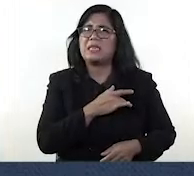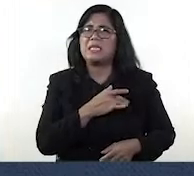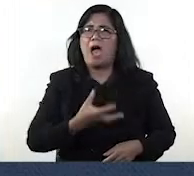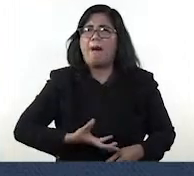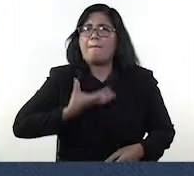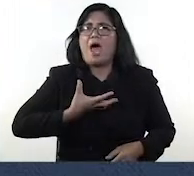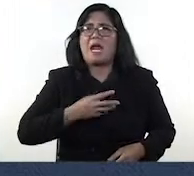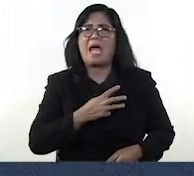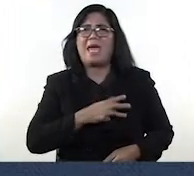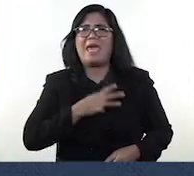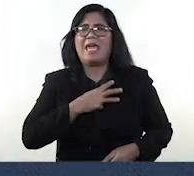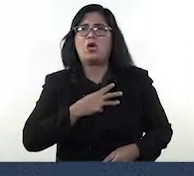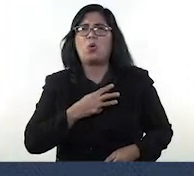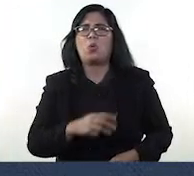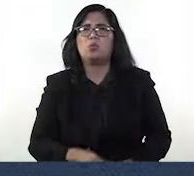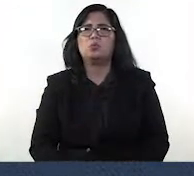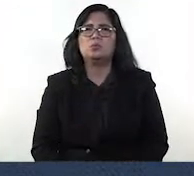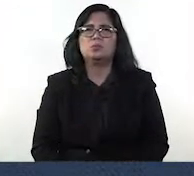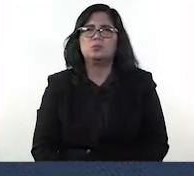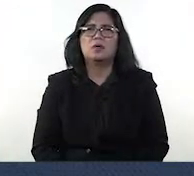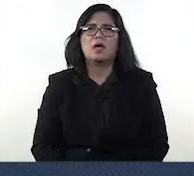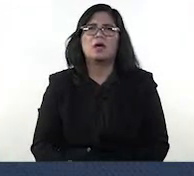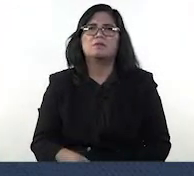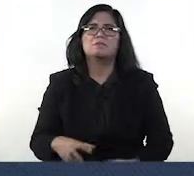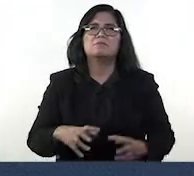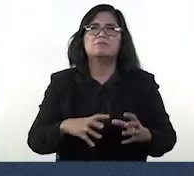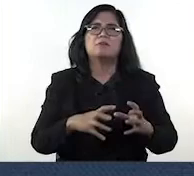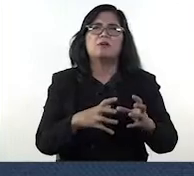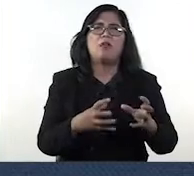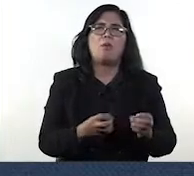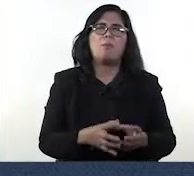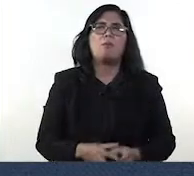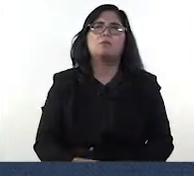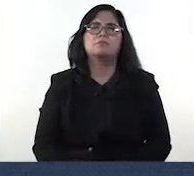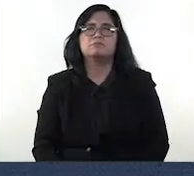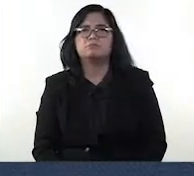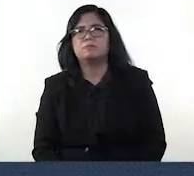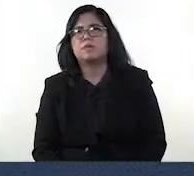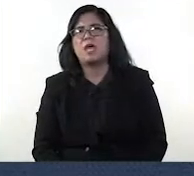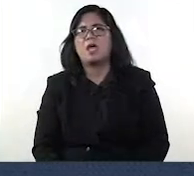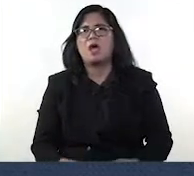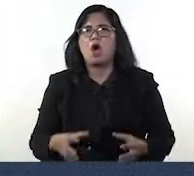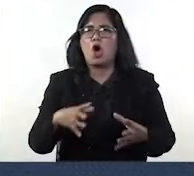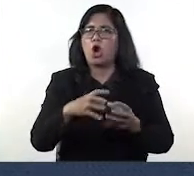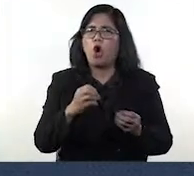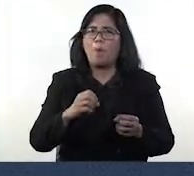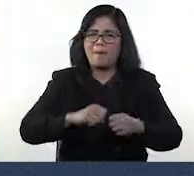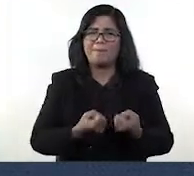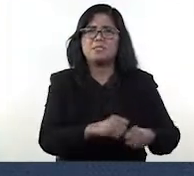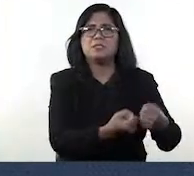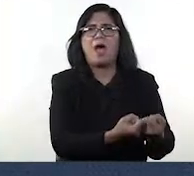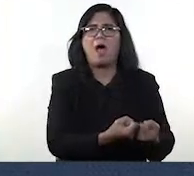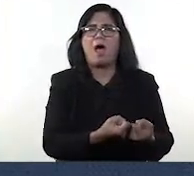amarah keigo Isan kepentingan diri sendiri dirinya sendiri kelompok massa ini percideraan roh pemecah